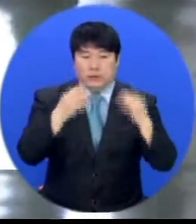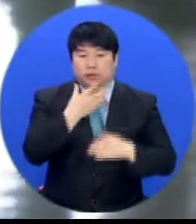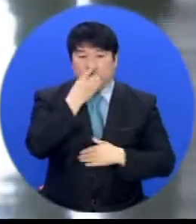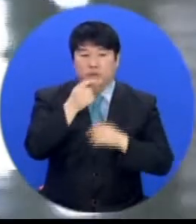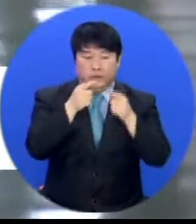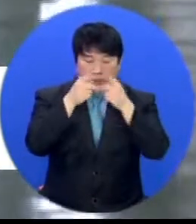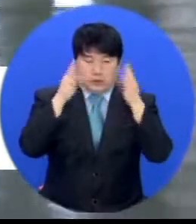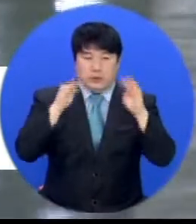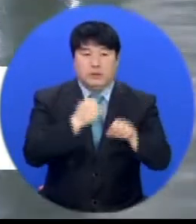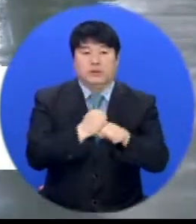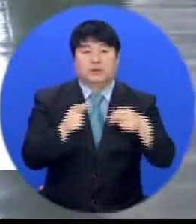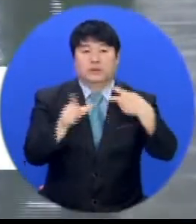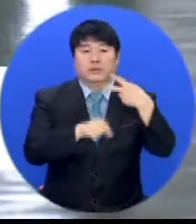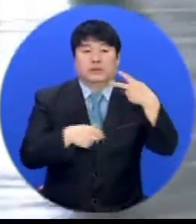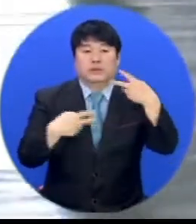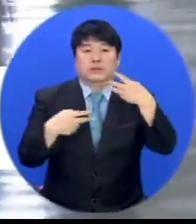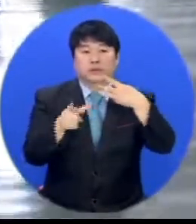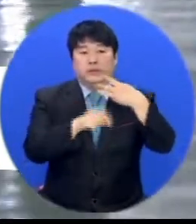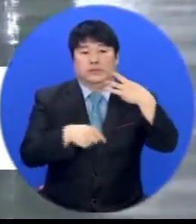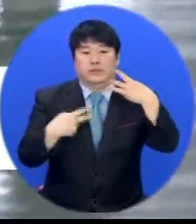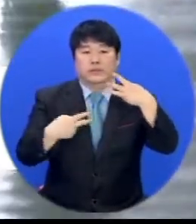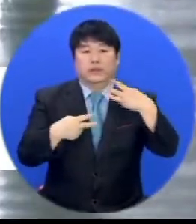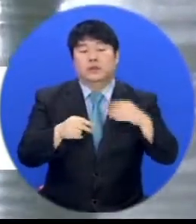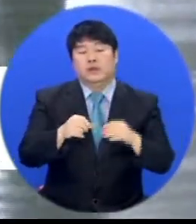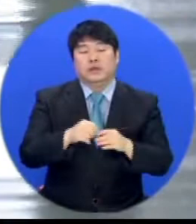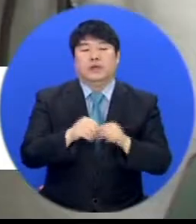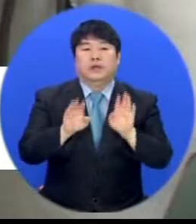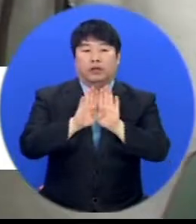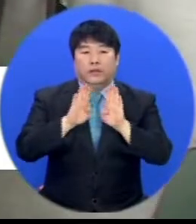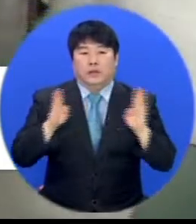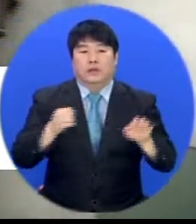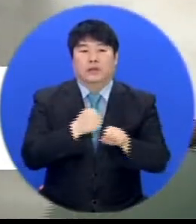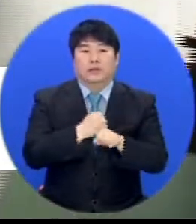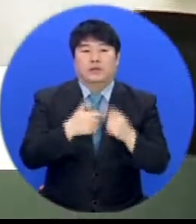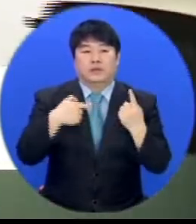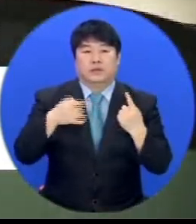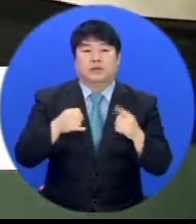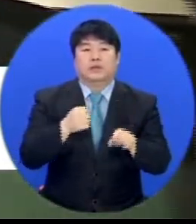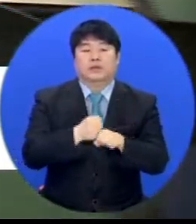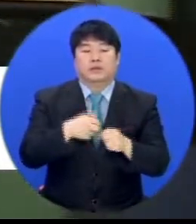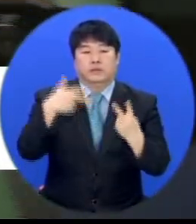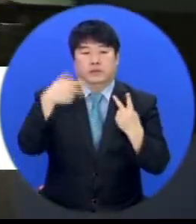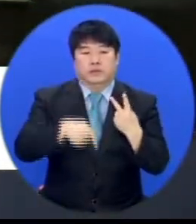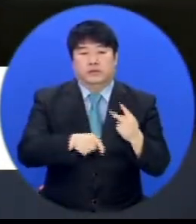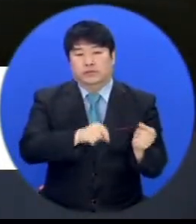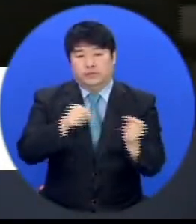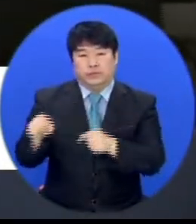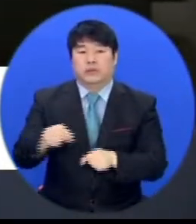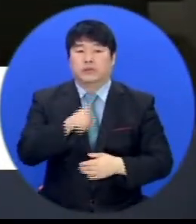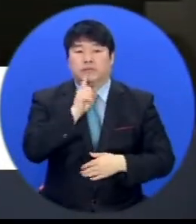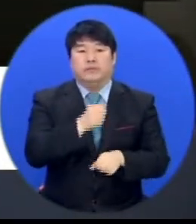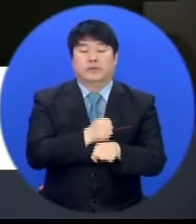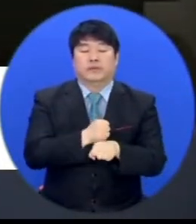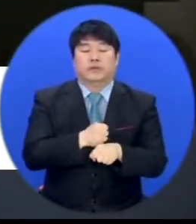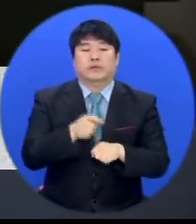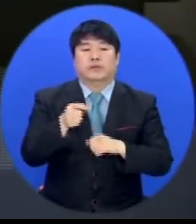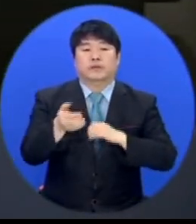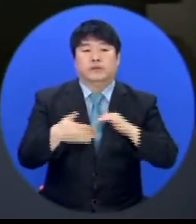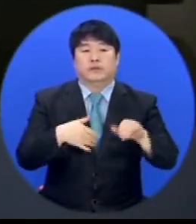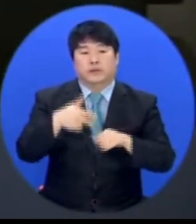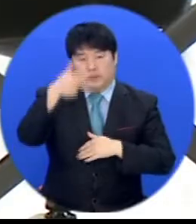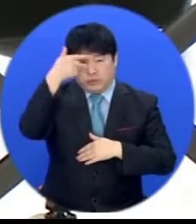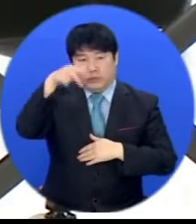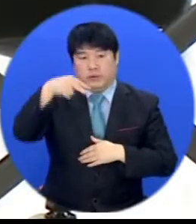순천대는 당초 3월 2일로 예정된 1학기 개강을 2주 연기하기로 결정했다고 밝혔습니다. 앞서